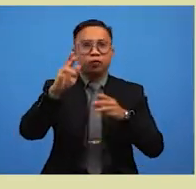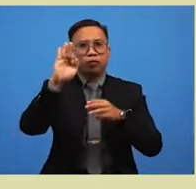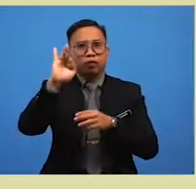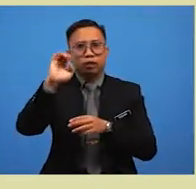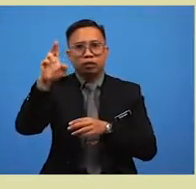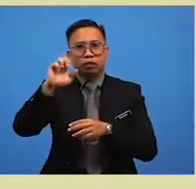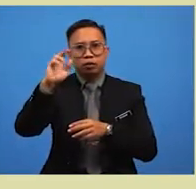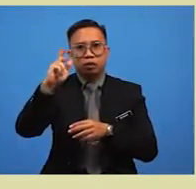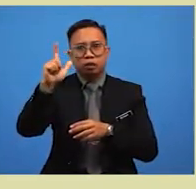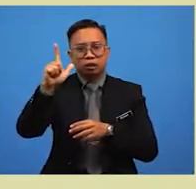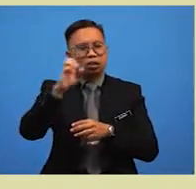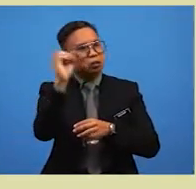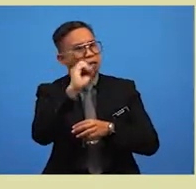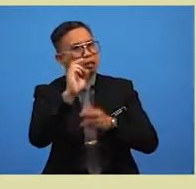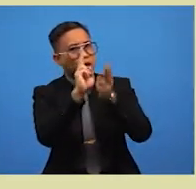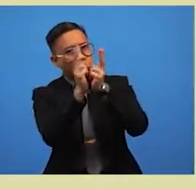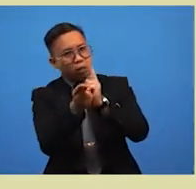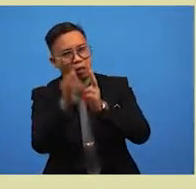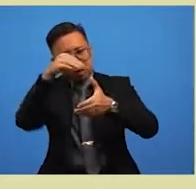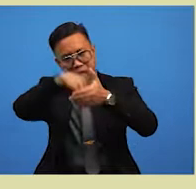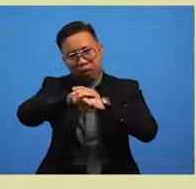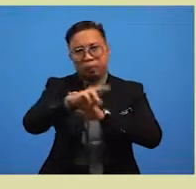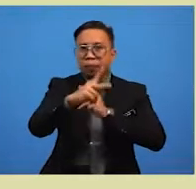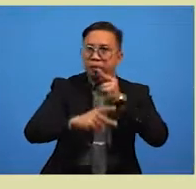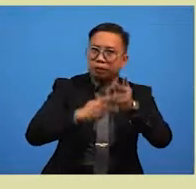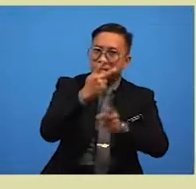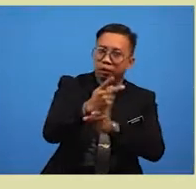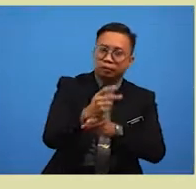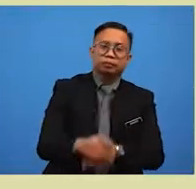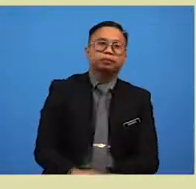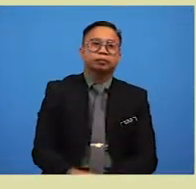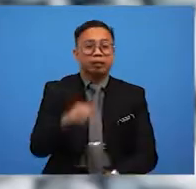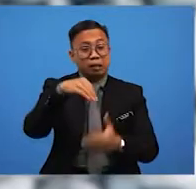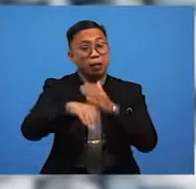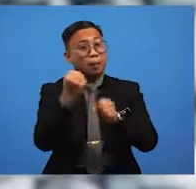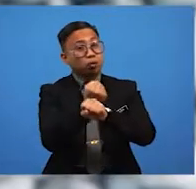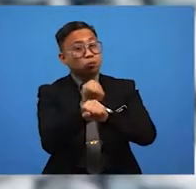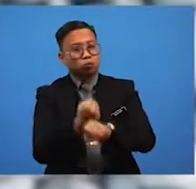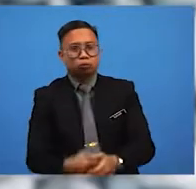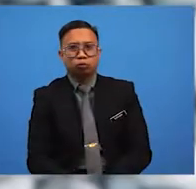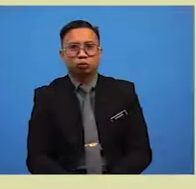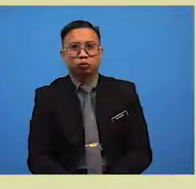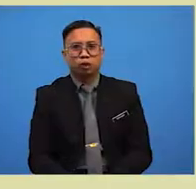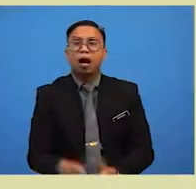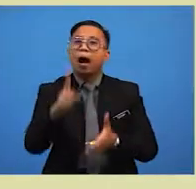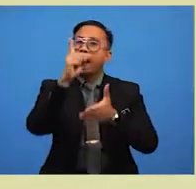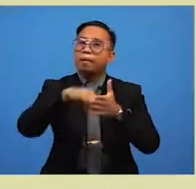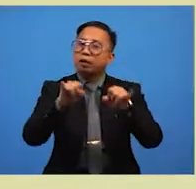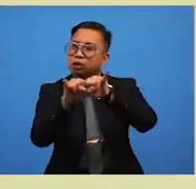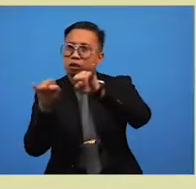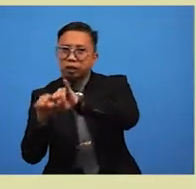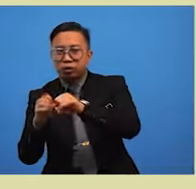ada perubahan kepada kandungan kimia batuan. Baiklah murid-murid, apakah jenis luluh